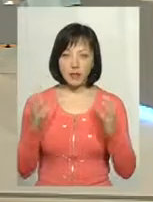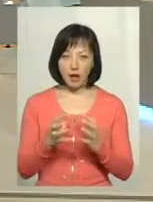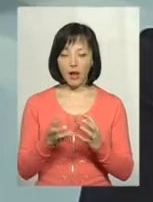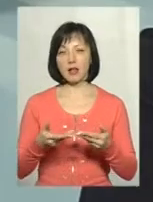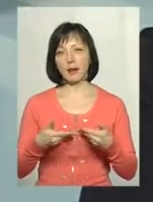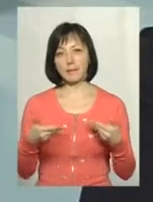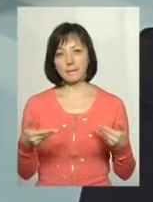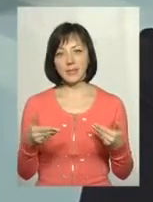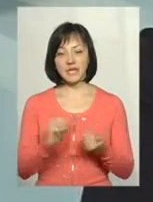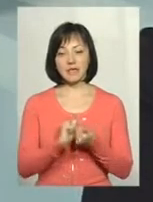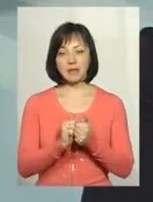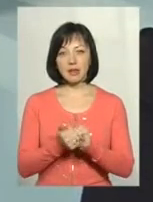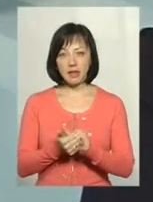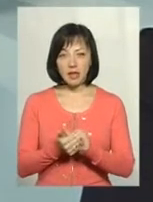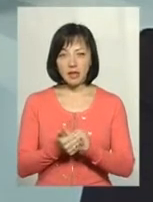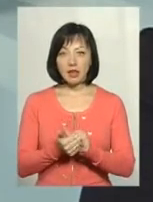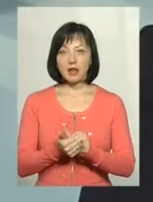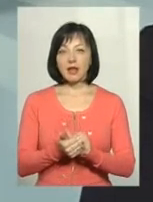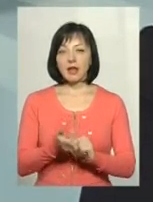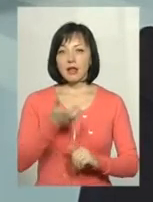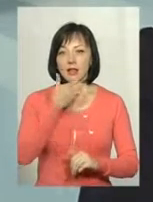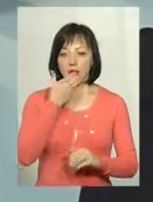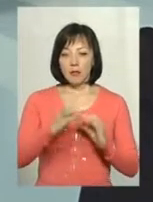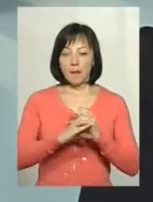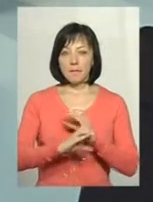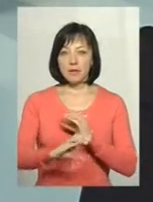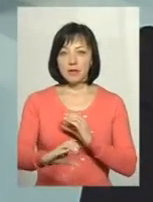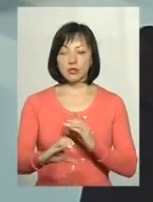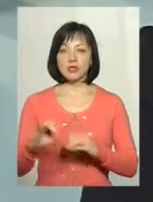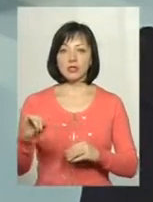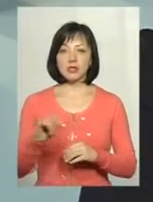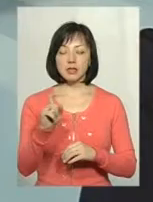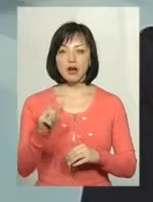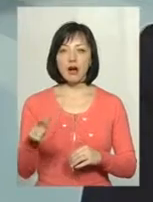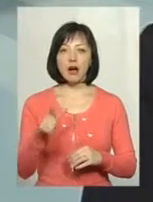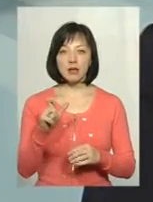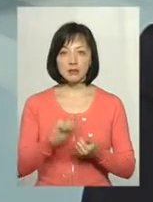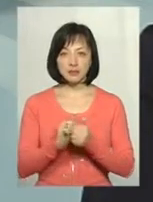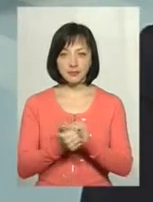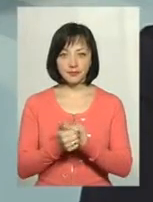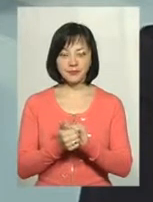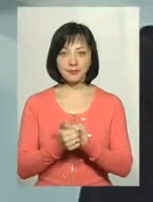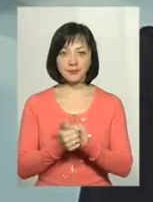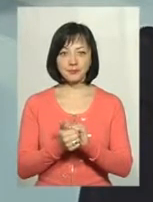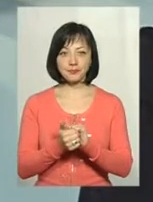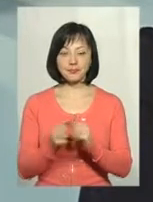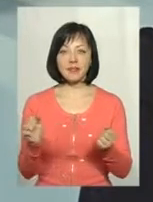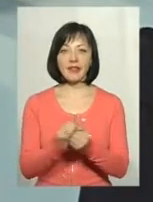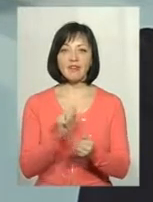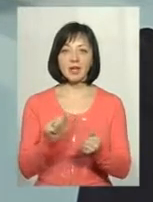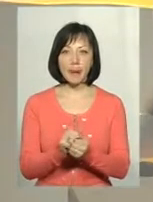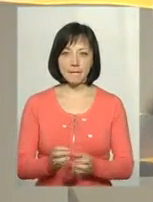Ми замінили на наші тепломережі притопок з газу на опалення